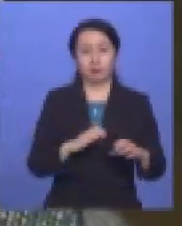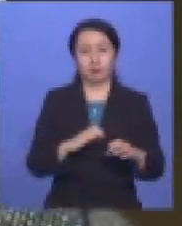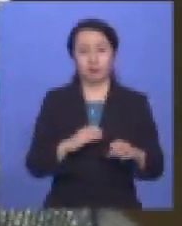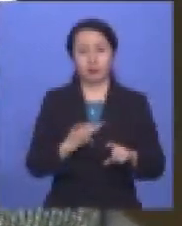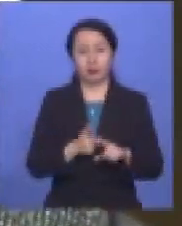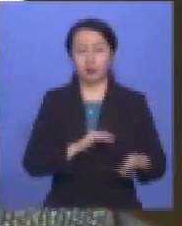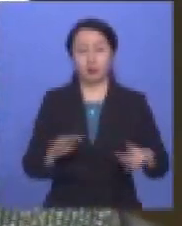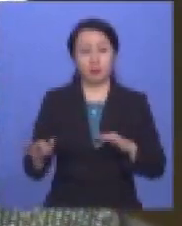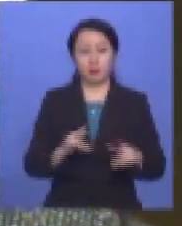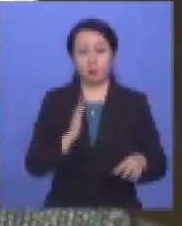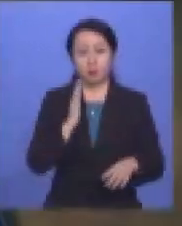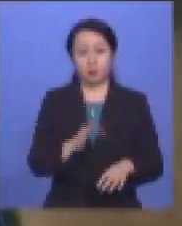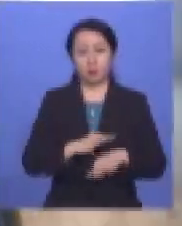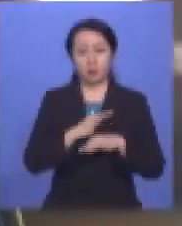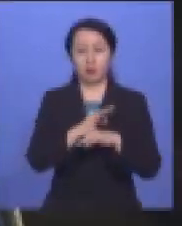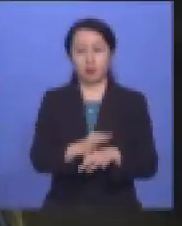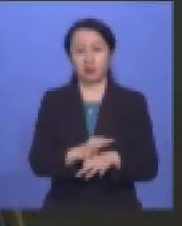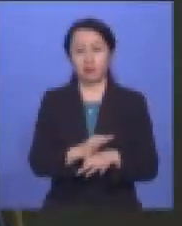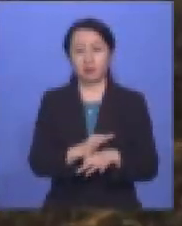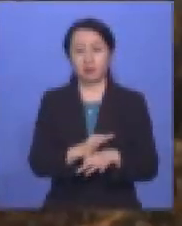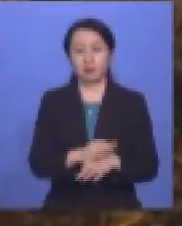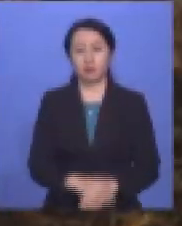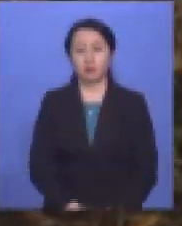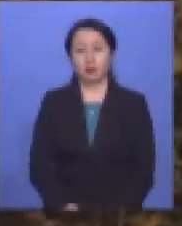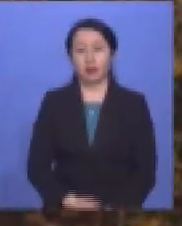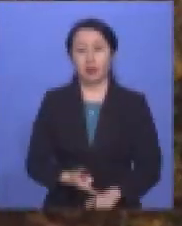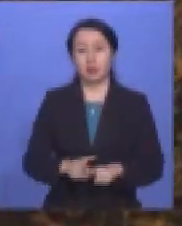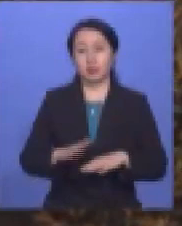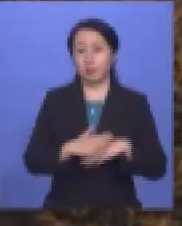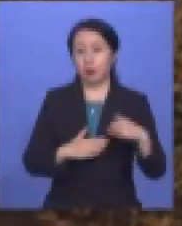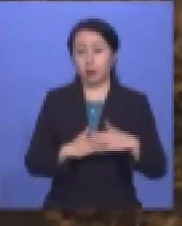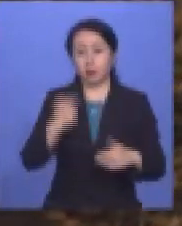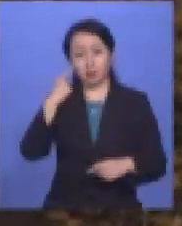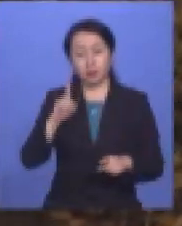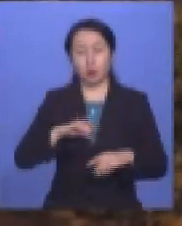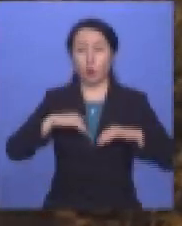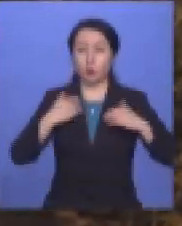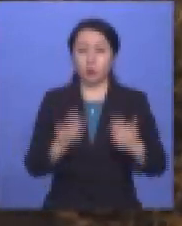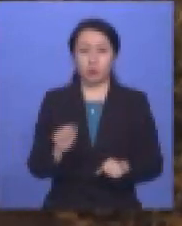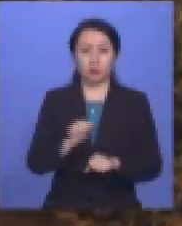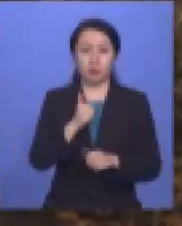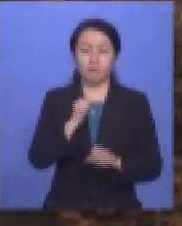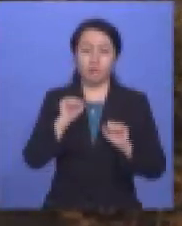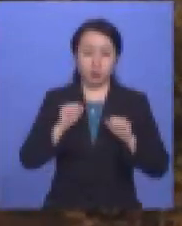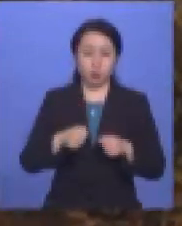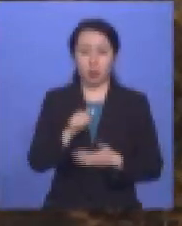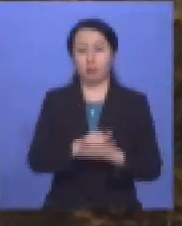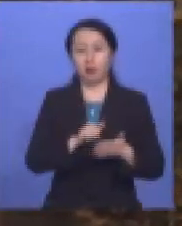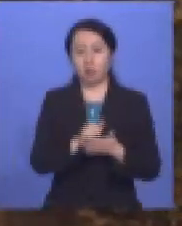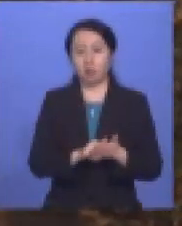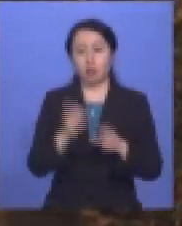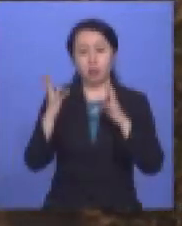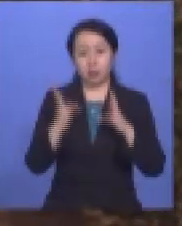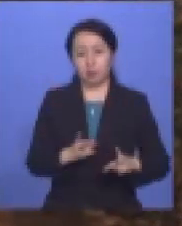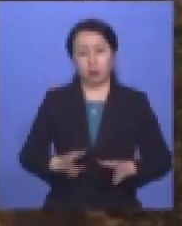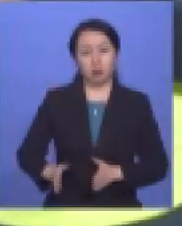средств данное мероприятия будут проводиться на постоянной основе из общей мировой практики известно что усталость водителей одна из возможных причин ДТП